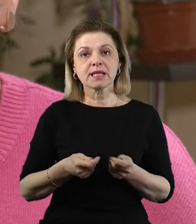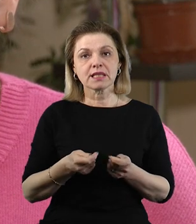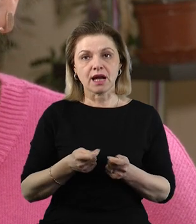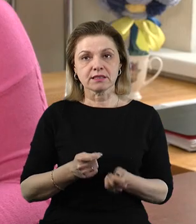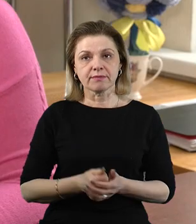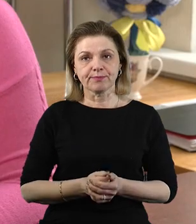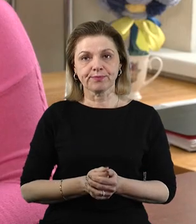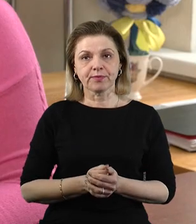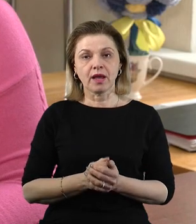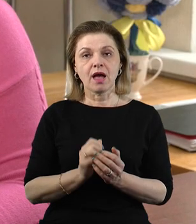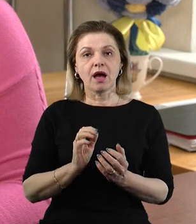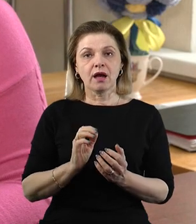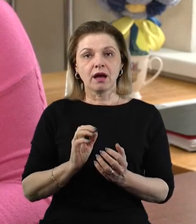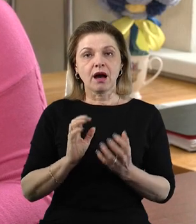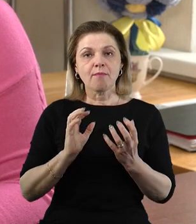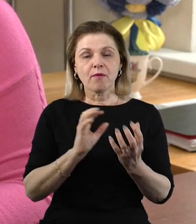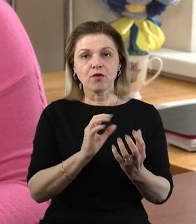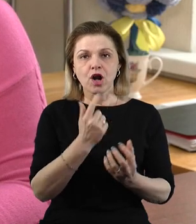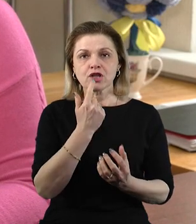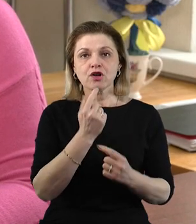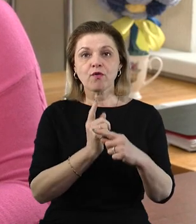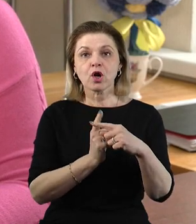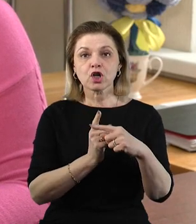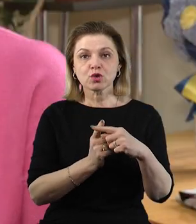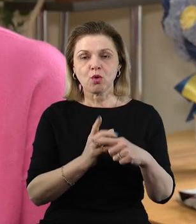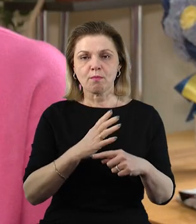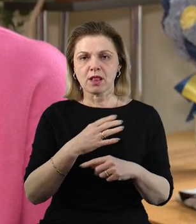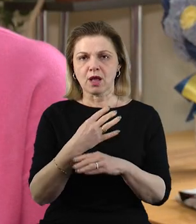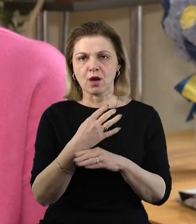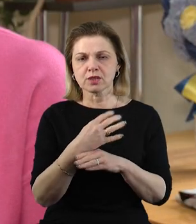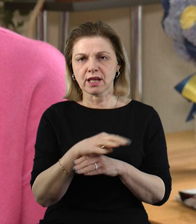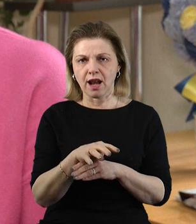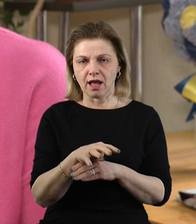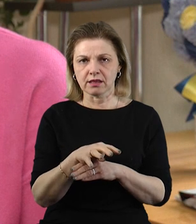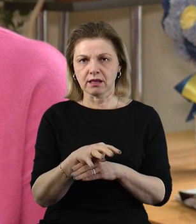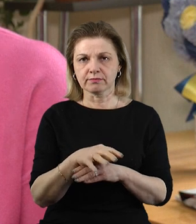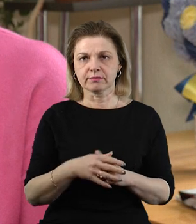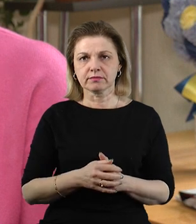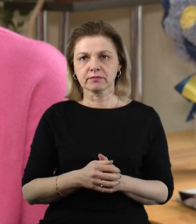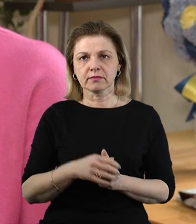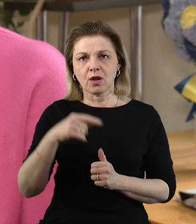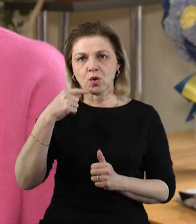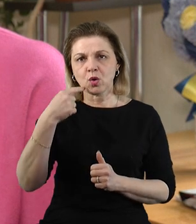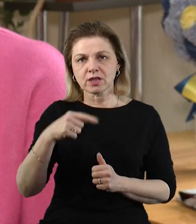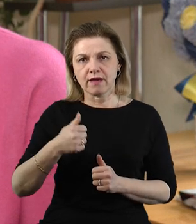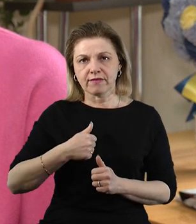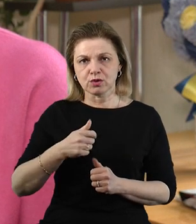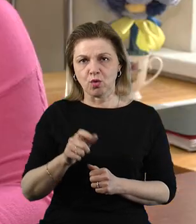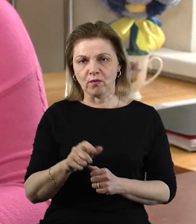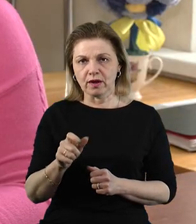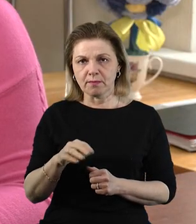Пономарьова транспортний засіб з червоним хрестом був розстрілений російськими